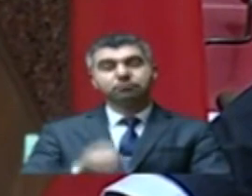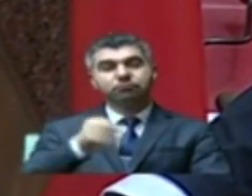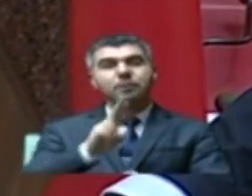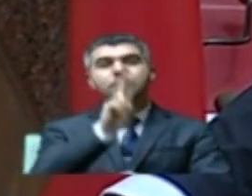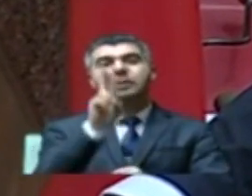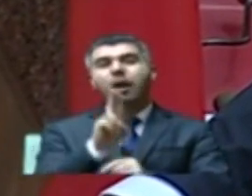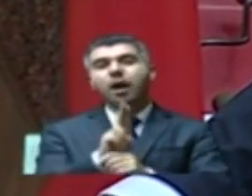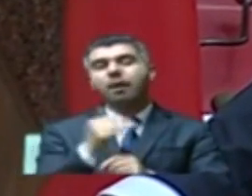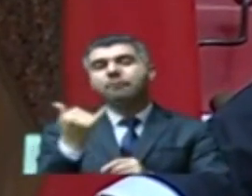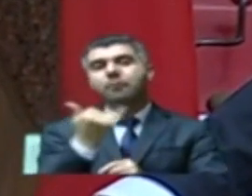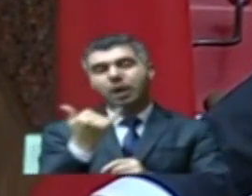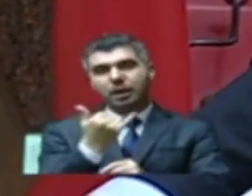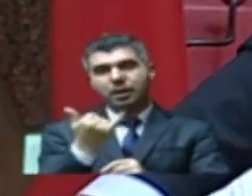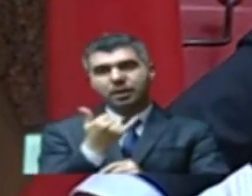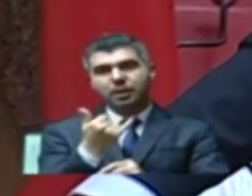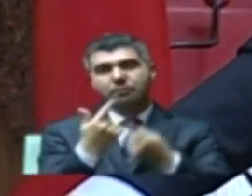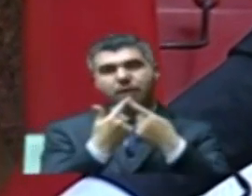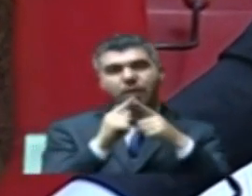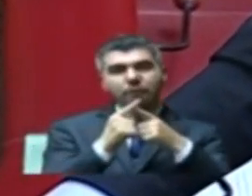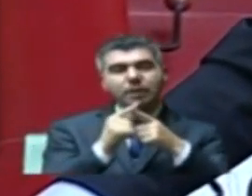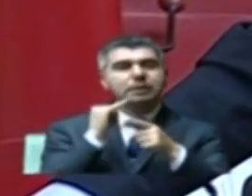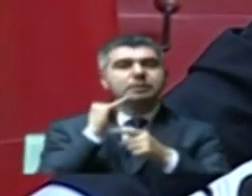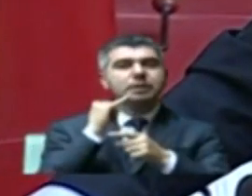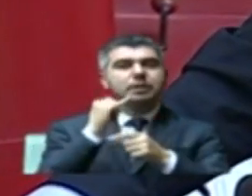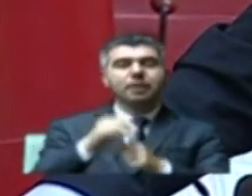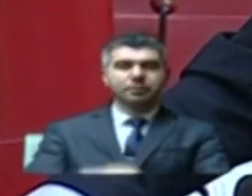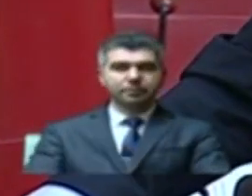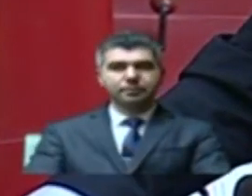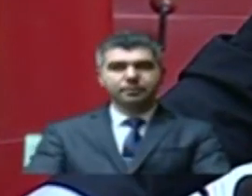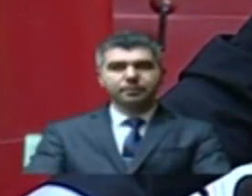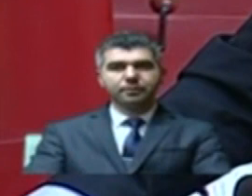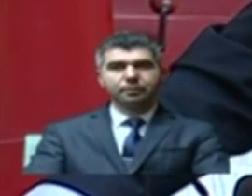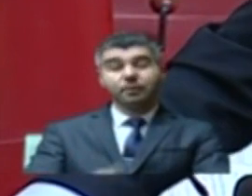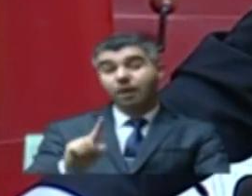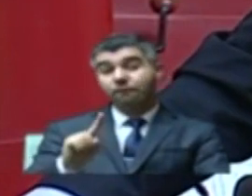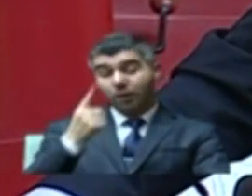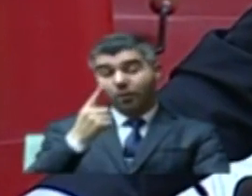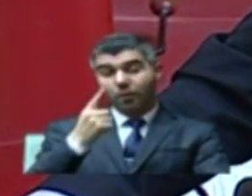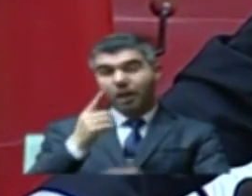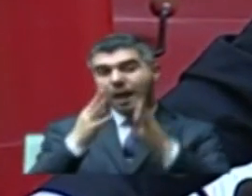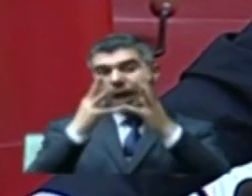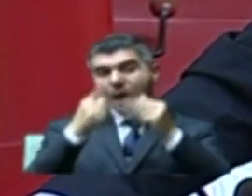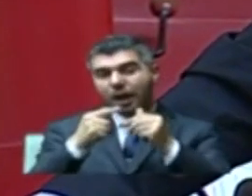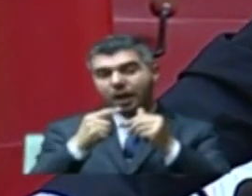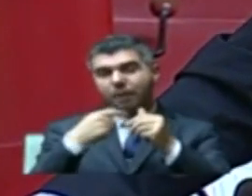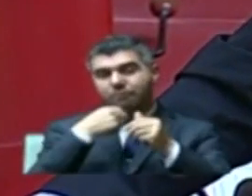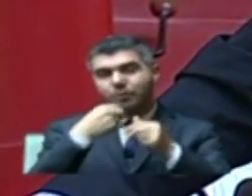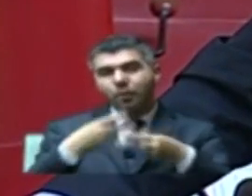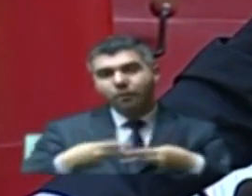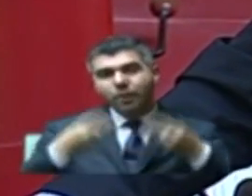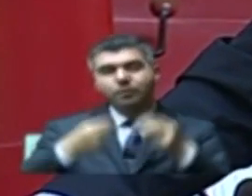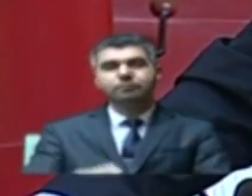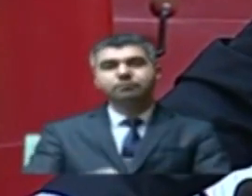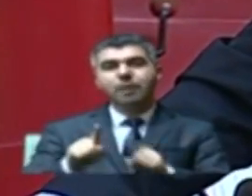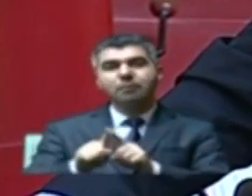السؤال ديالو لانه مهم دخل في صميم الاهتمامات ديالنا. اولا بعض الارقام الاستئناس.